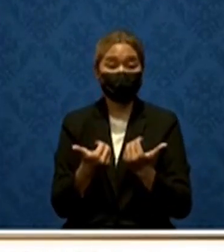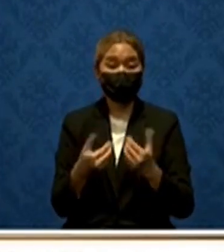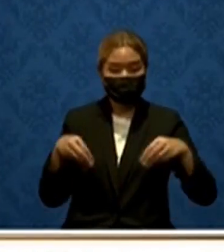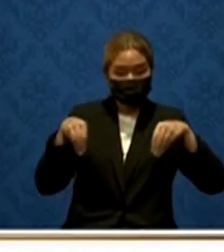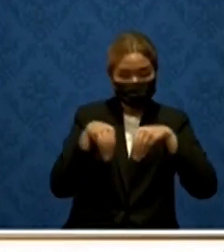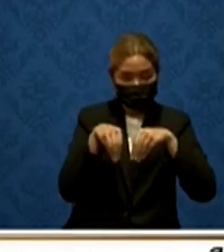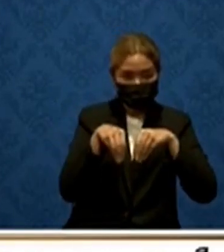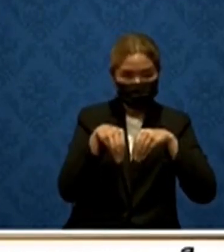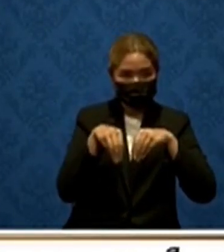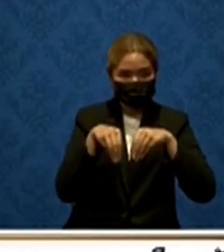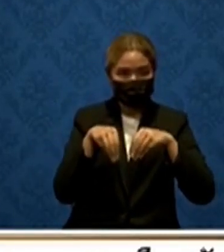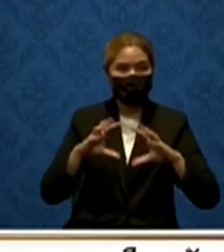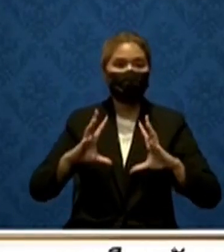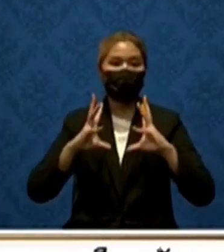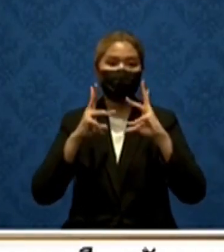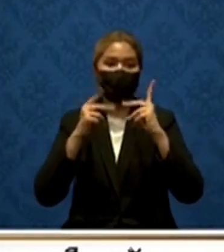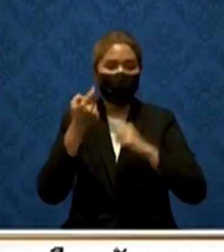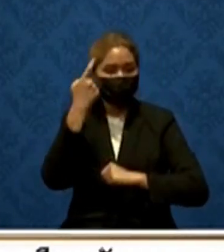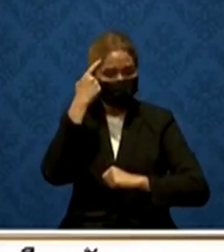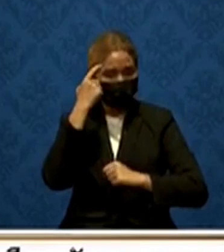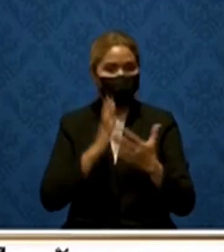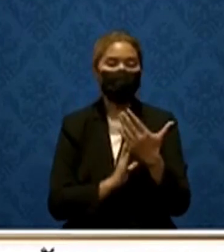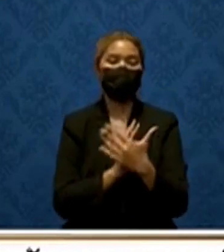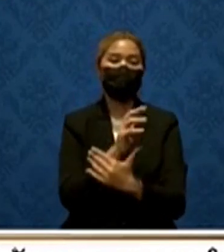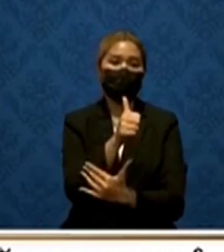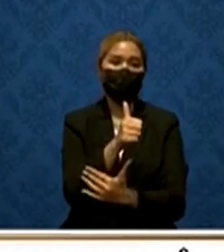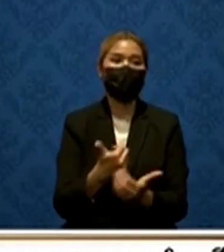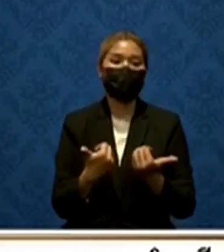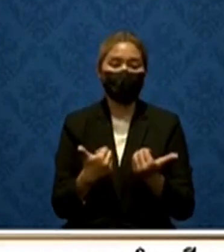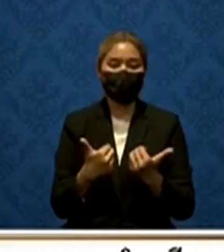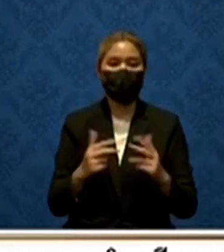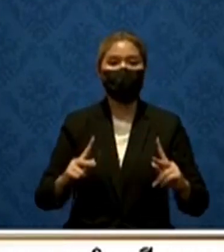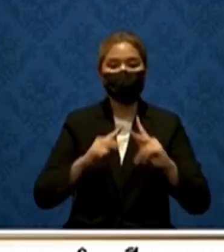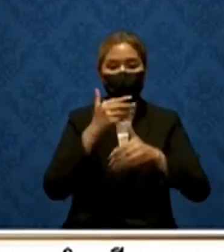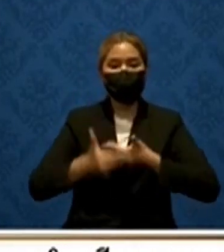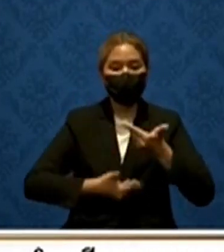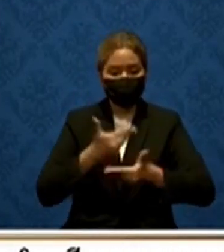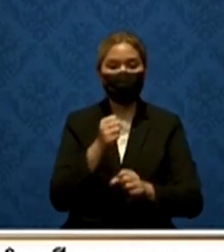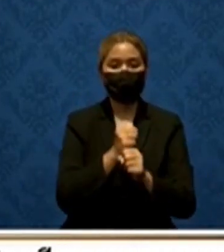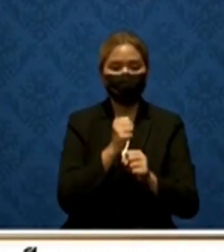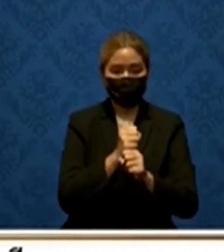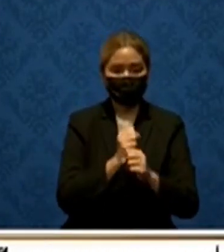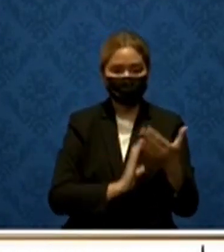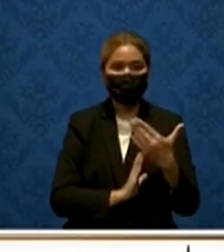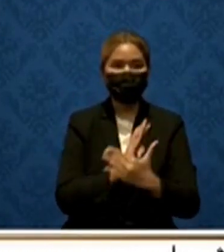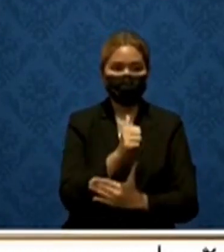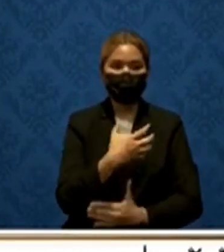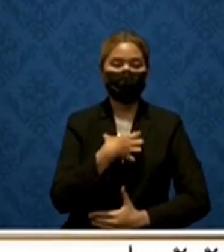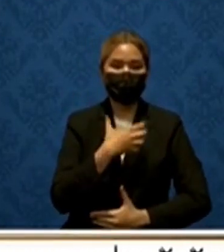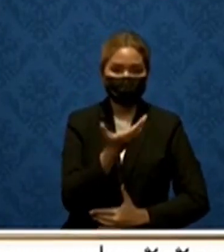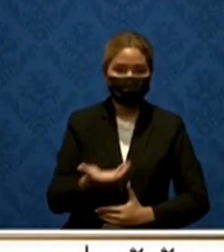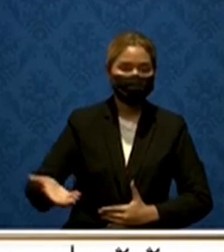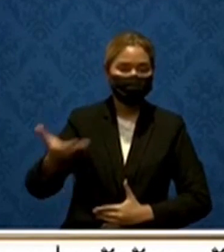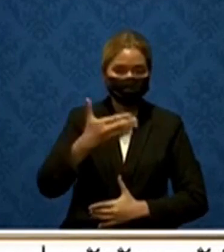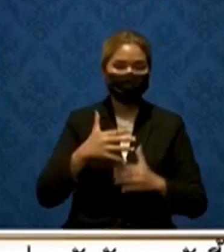วามนรอดแล้ไครับนี่คอสิ่งที่เราทำแล้วก็ขออนิยาที่จะกราบเรีนกบท่ประตาลให้ได้รคามสบายใจว่